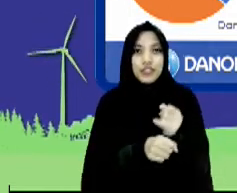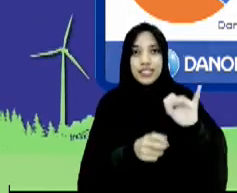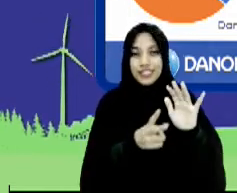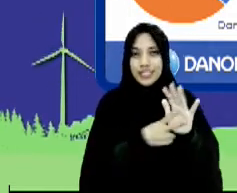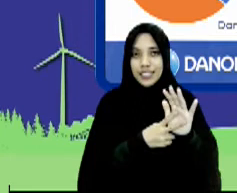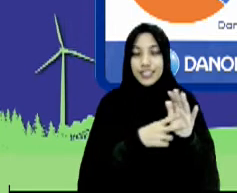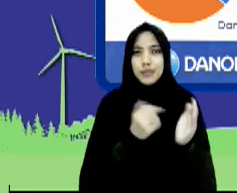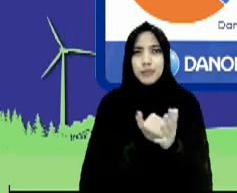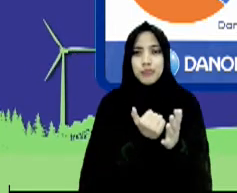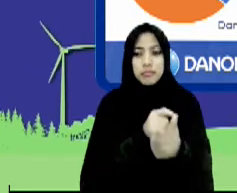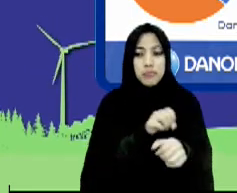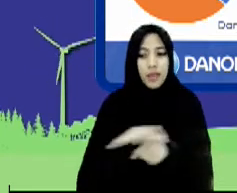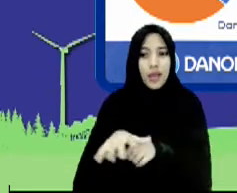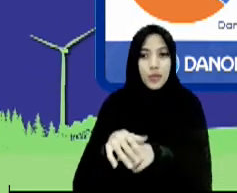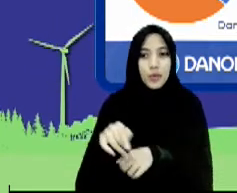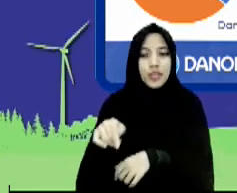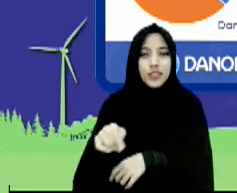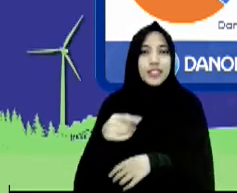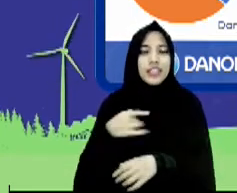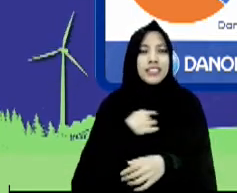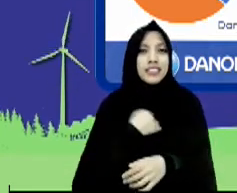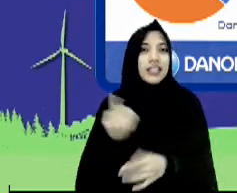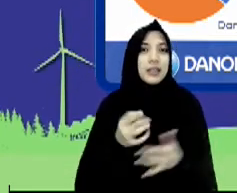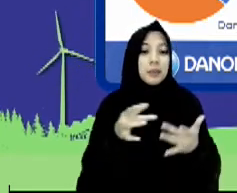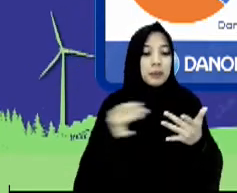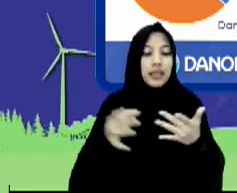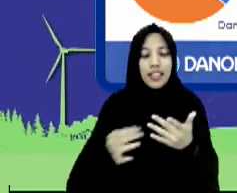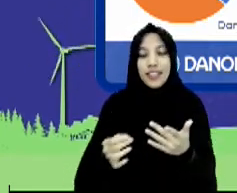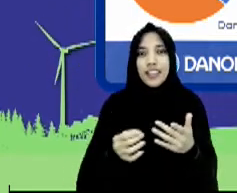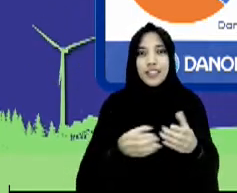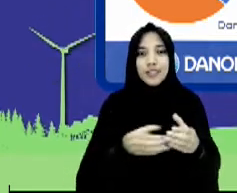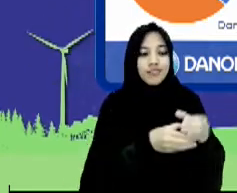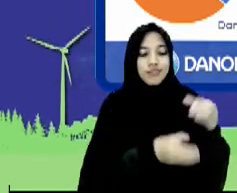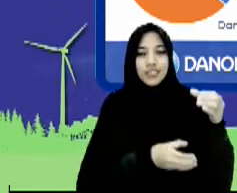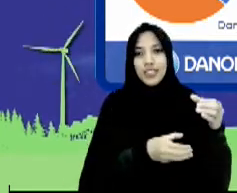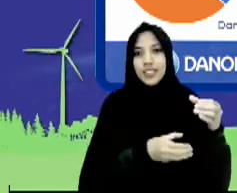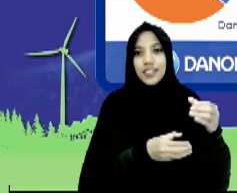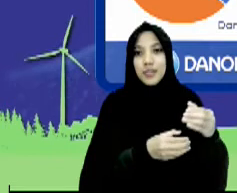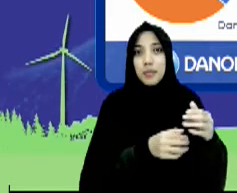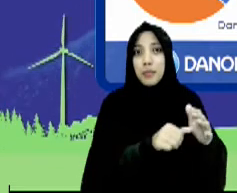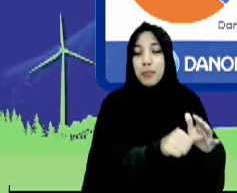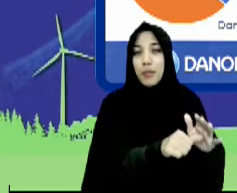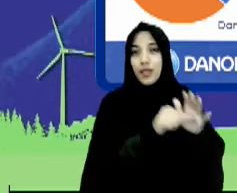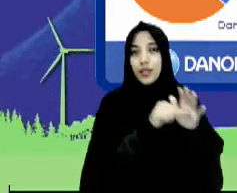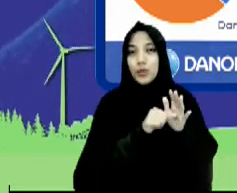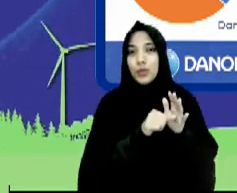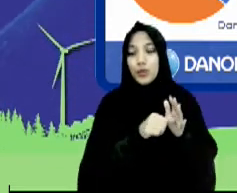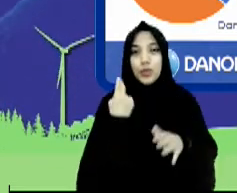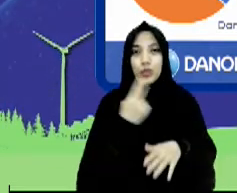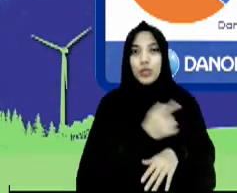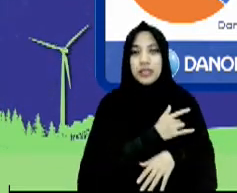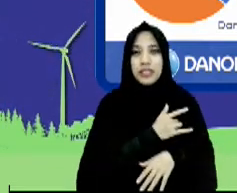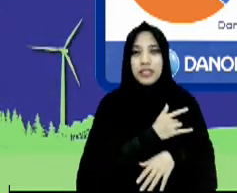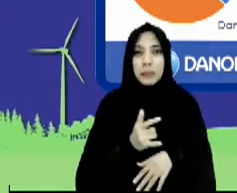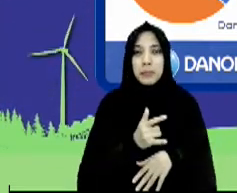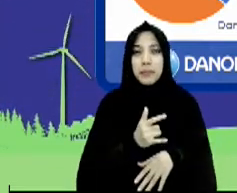enggak langsung bagaimana kita memilih untuk menggunakan kemasan yang sirkular itu membantu kita juga untuk bisa achieve eh target kita